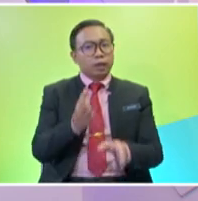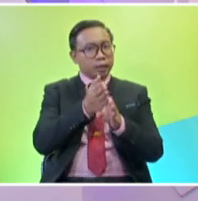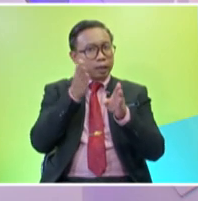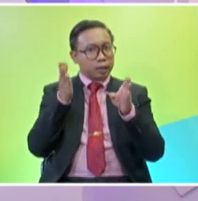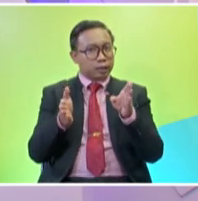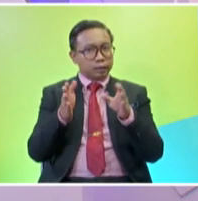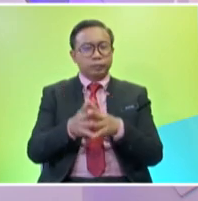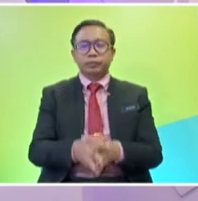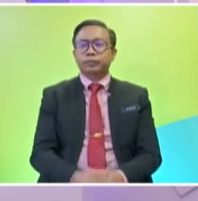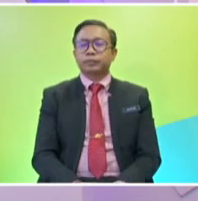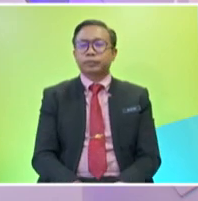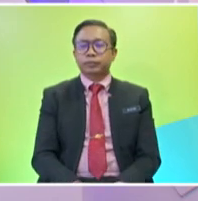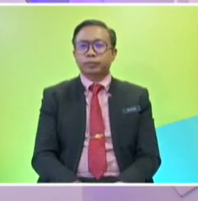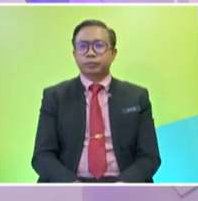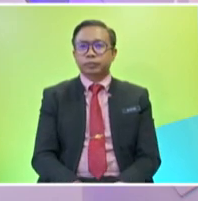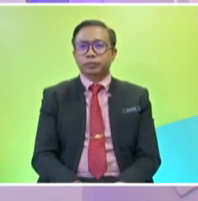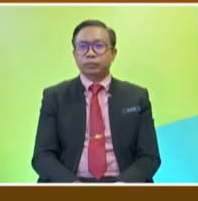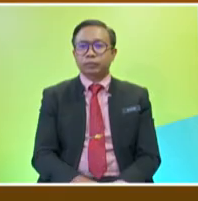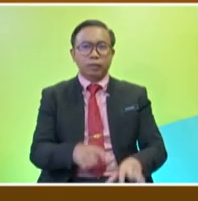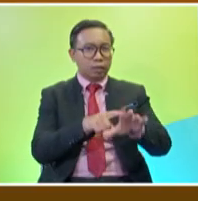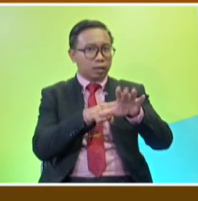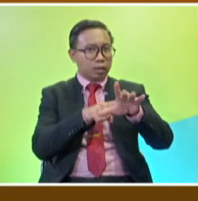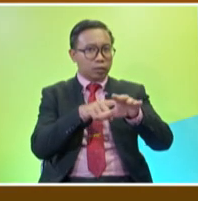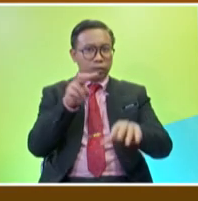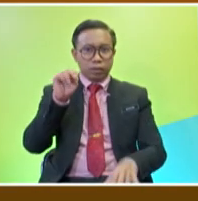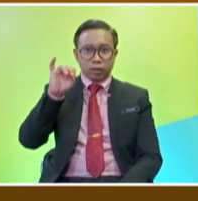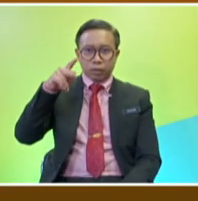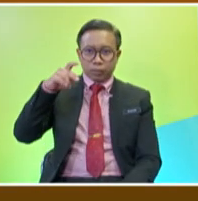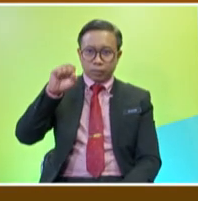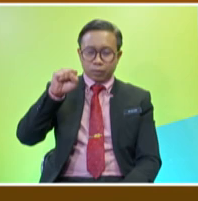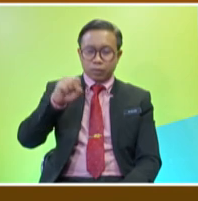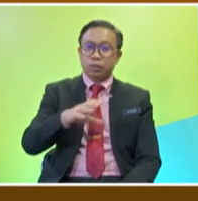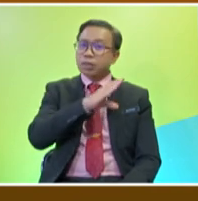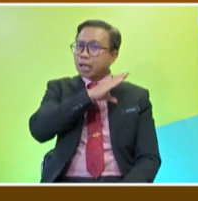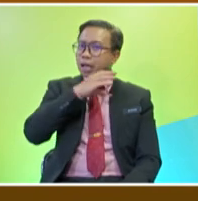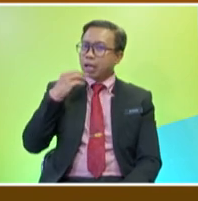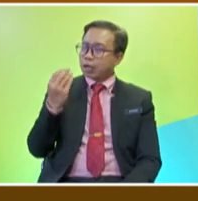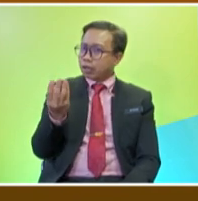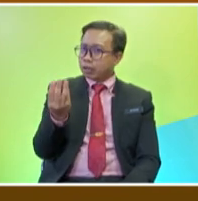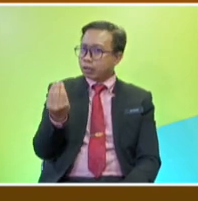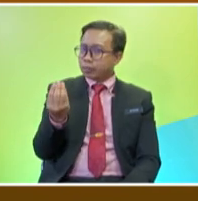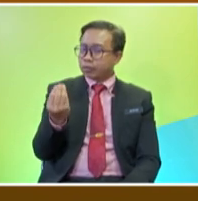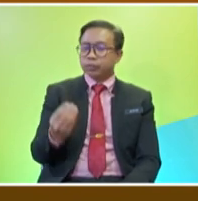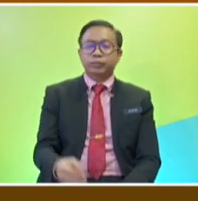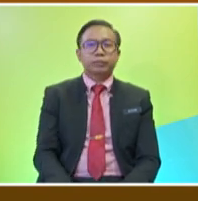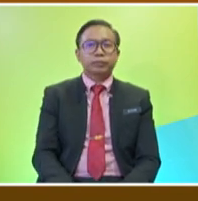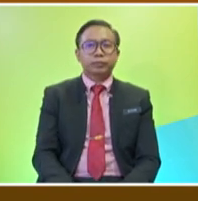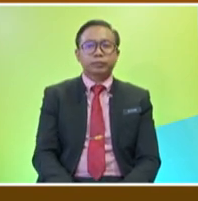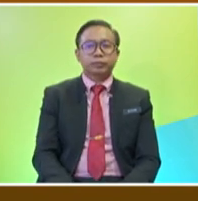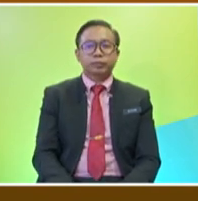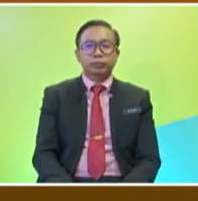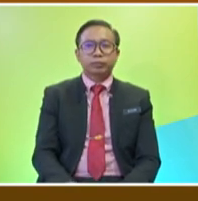yaitu daun yang nipis dan lembut Oke Kenapa daun nipis dan lembut